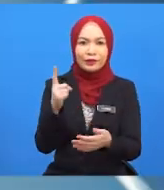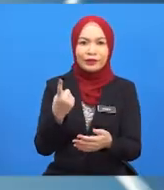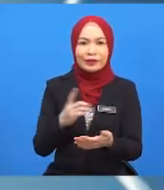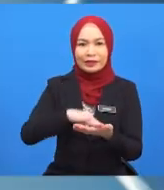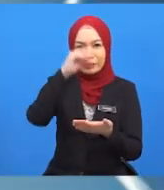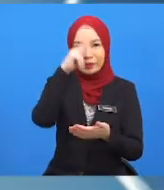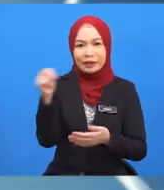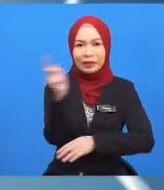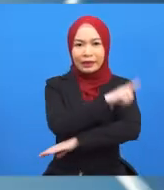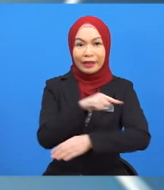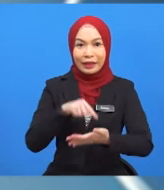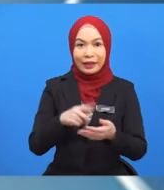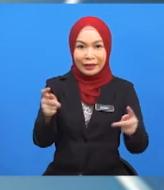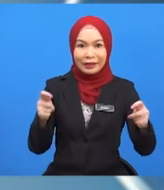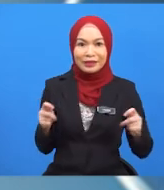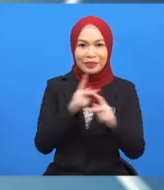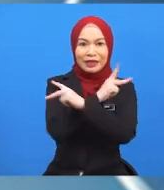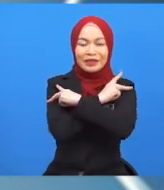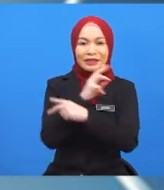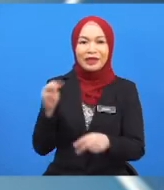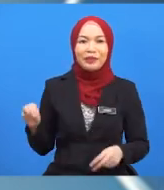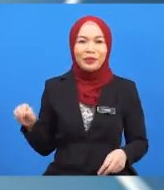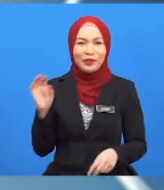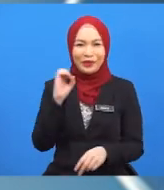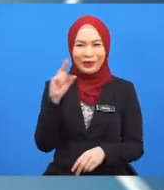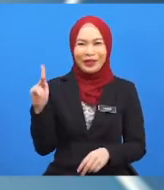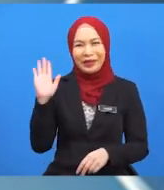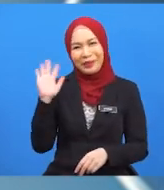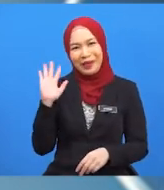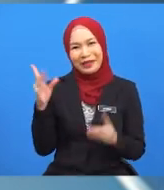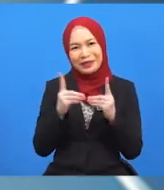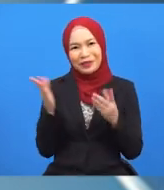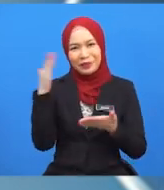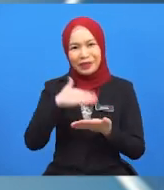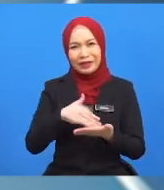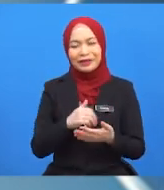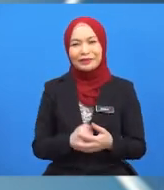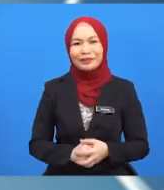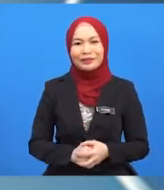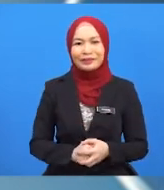hari ini. Terima kasih ya murid-murid. Okey, bye. Jumpa lagi.